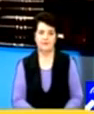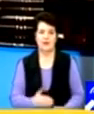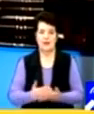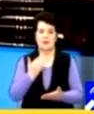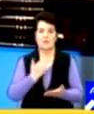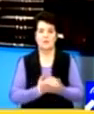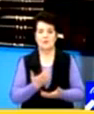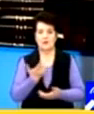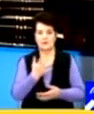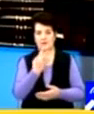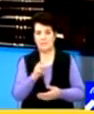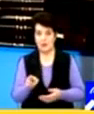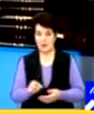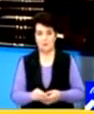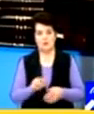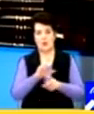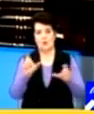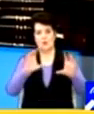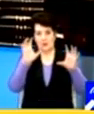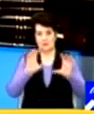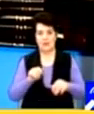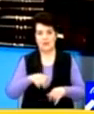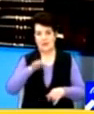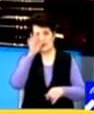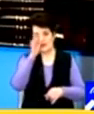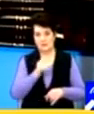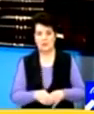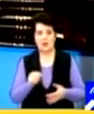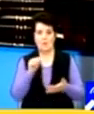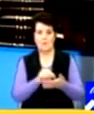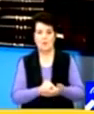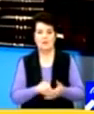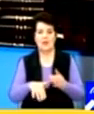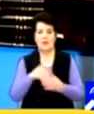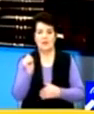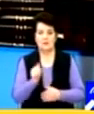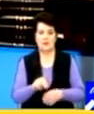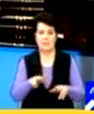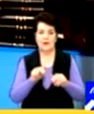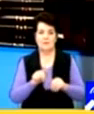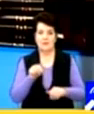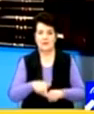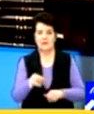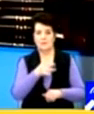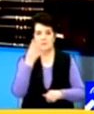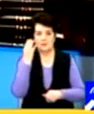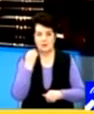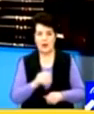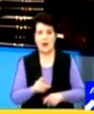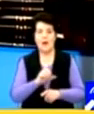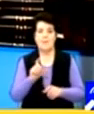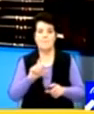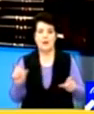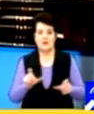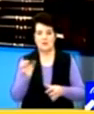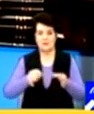În urmă cu doar câteva minute, Curtea Constituțională de la Chișinău a pus punct alegerilor parlamentare din Republica Moldova. Magistrații